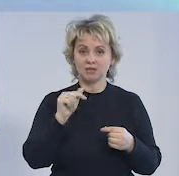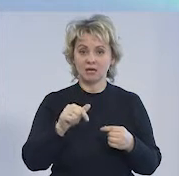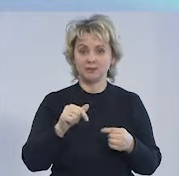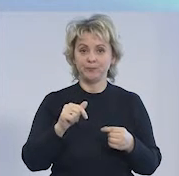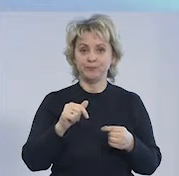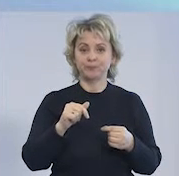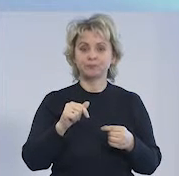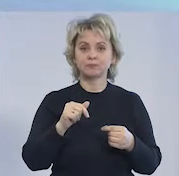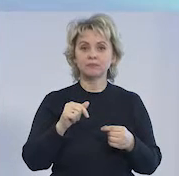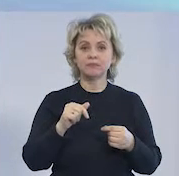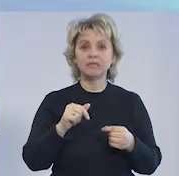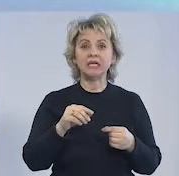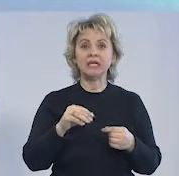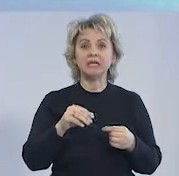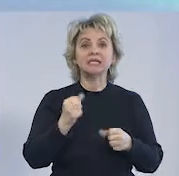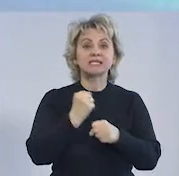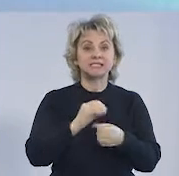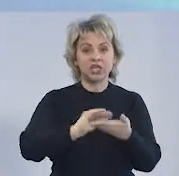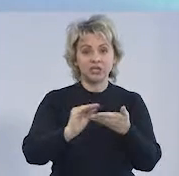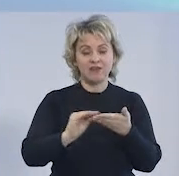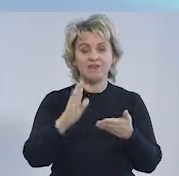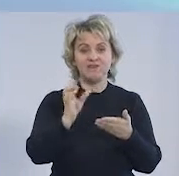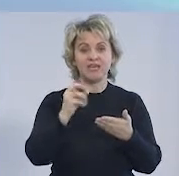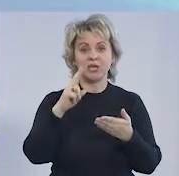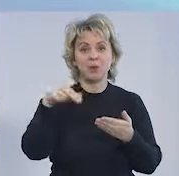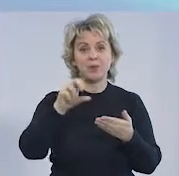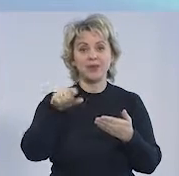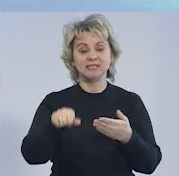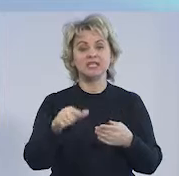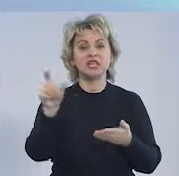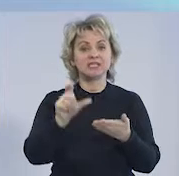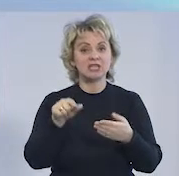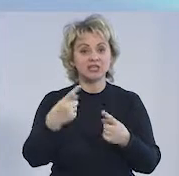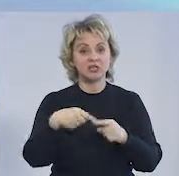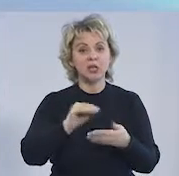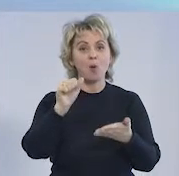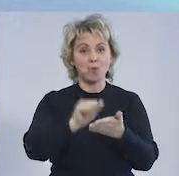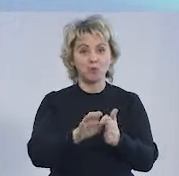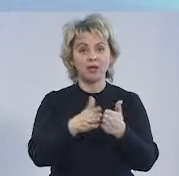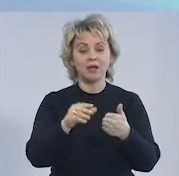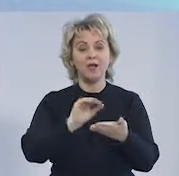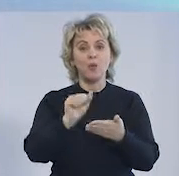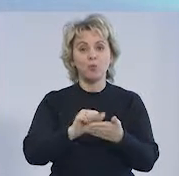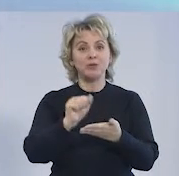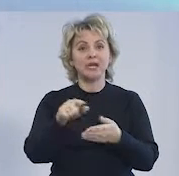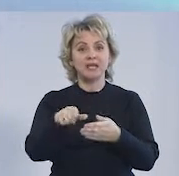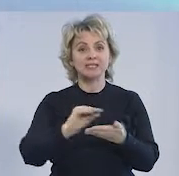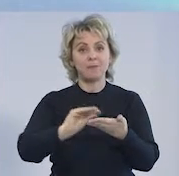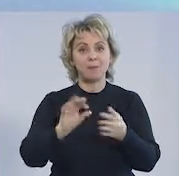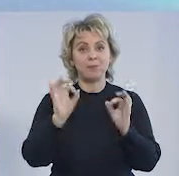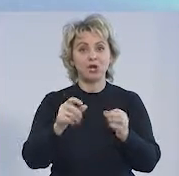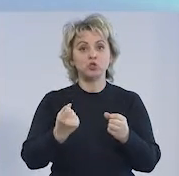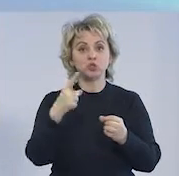Да. Создание статьи в Википедии и, в принципе, статьи для публикации в